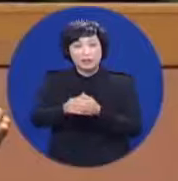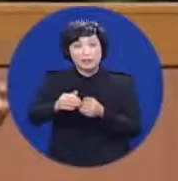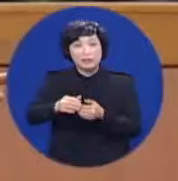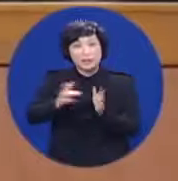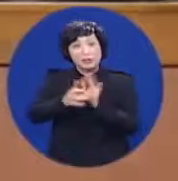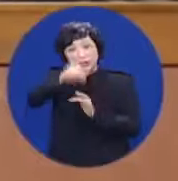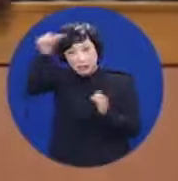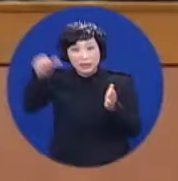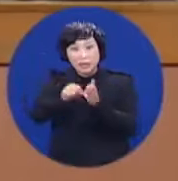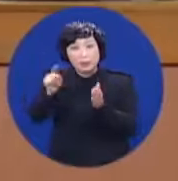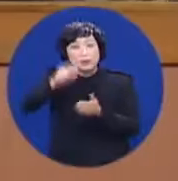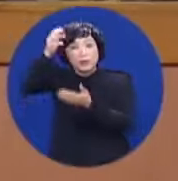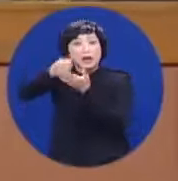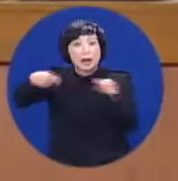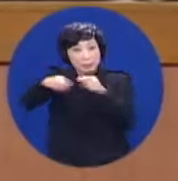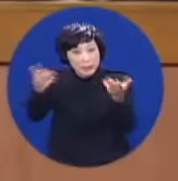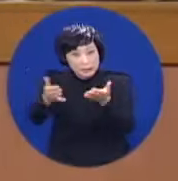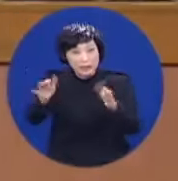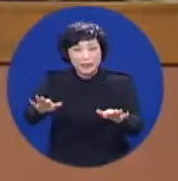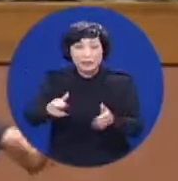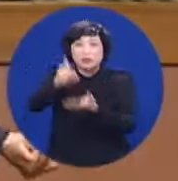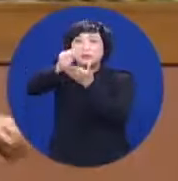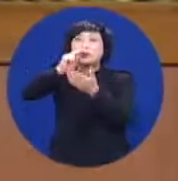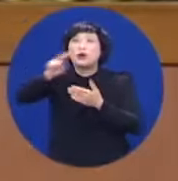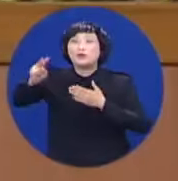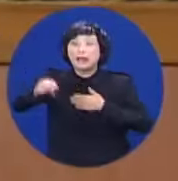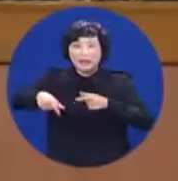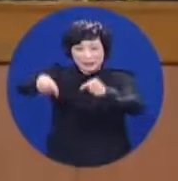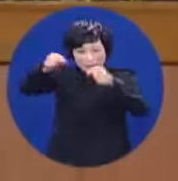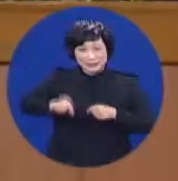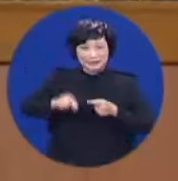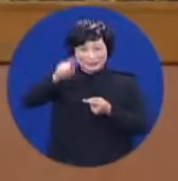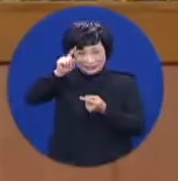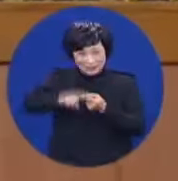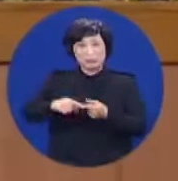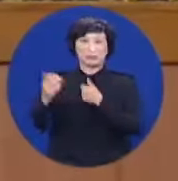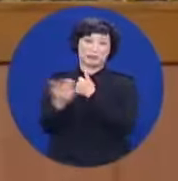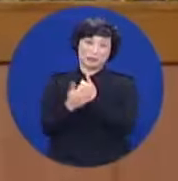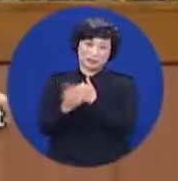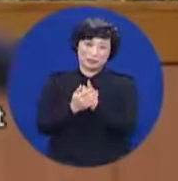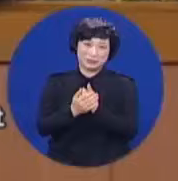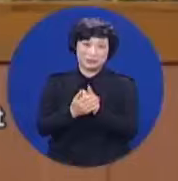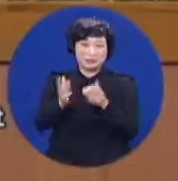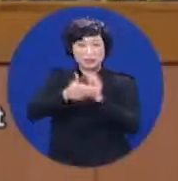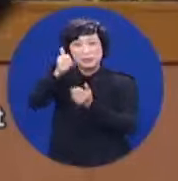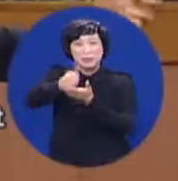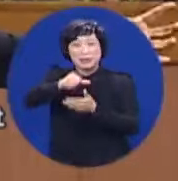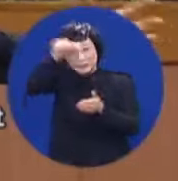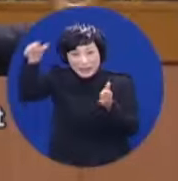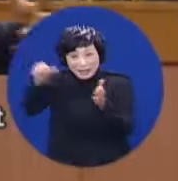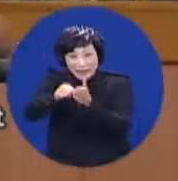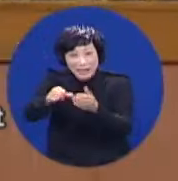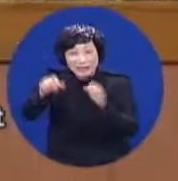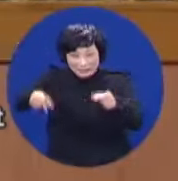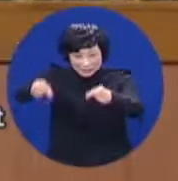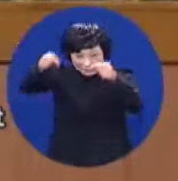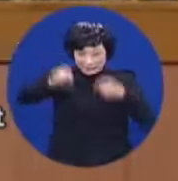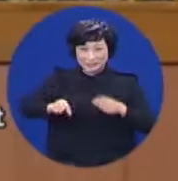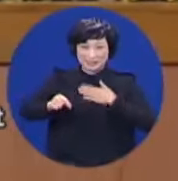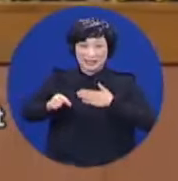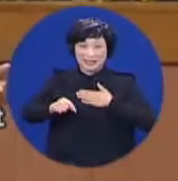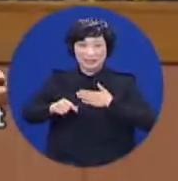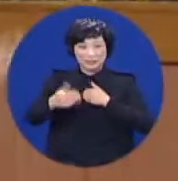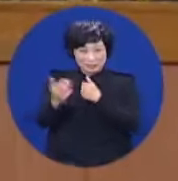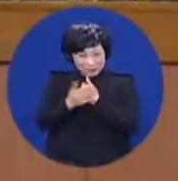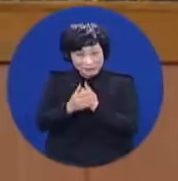사역하셨으니 주여, 나도 예수님이 하신 사역을 성령으로 하게 도와주세요. 예수님의 생애의 스케줄을